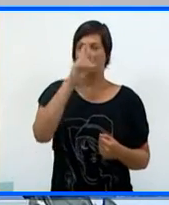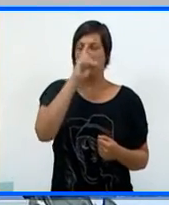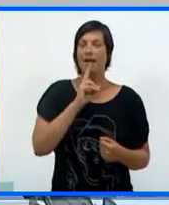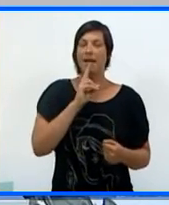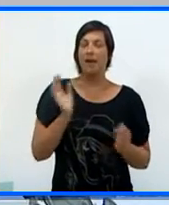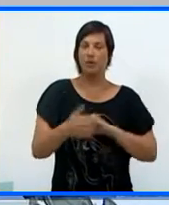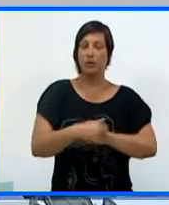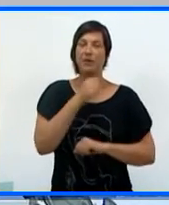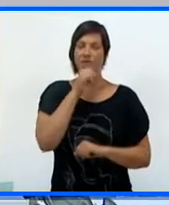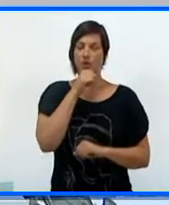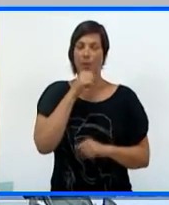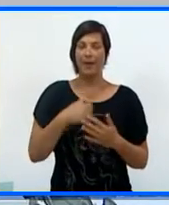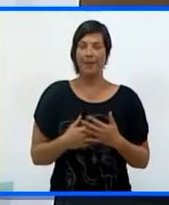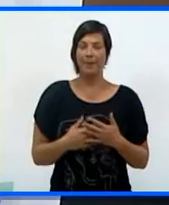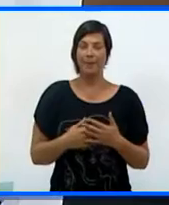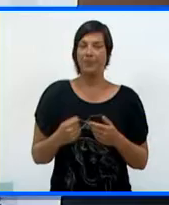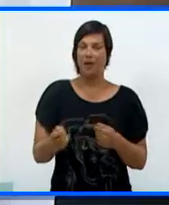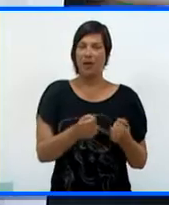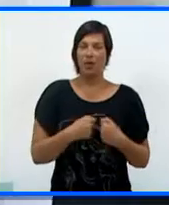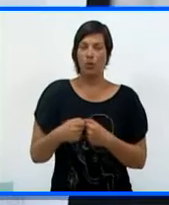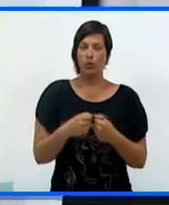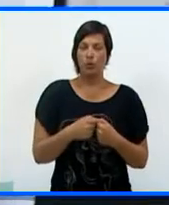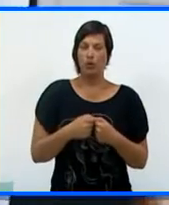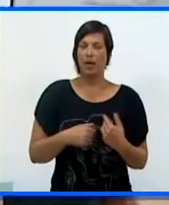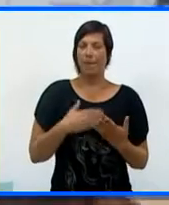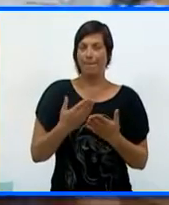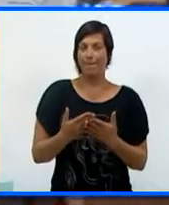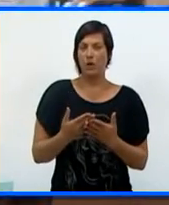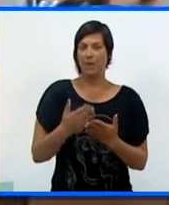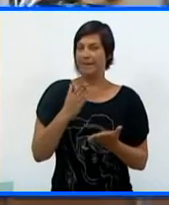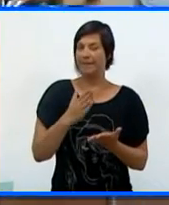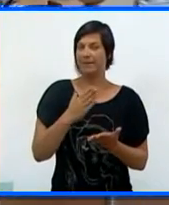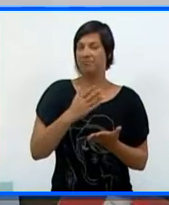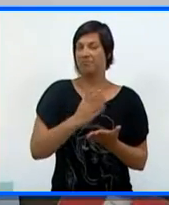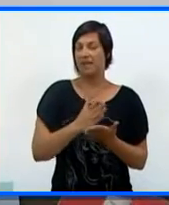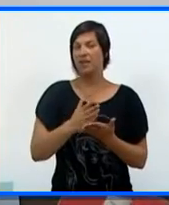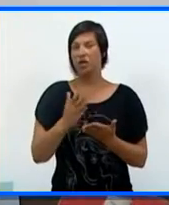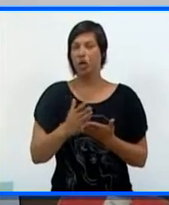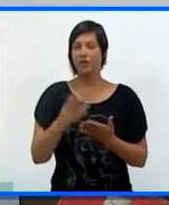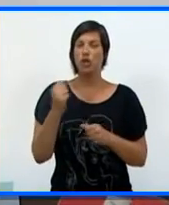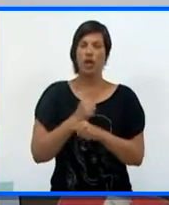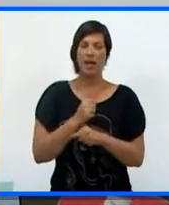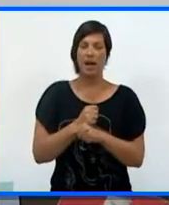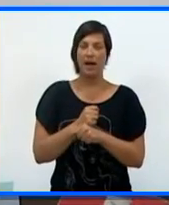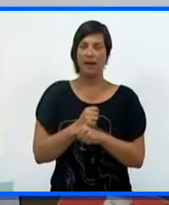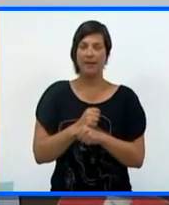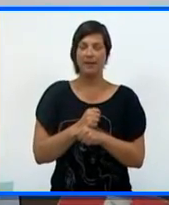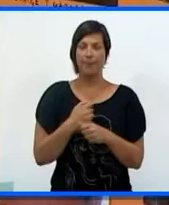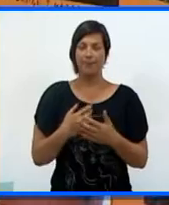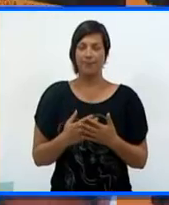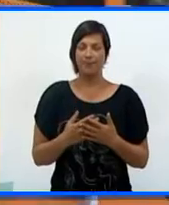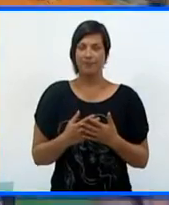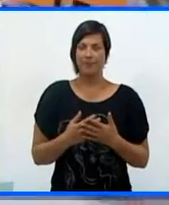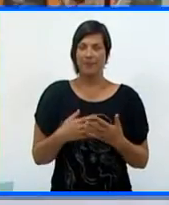nagluhih Dubrovačko-neretvanske županije. Udruga, pored svog redovitog rada